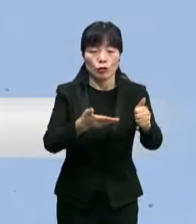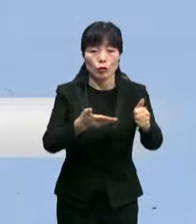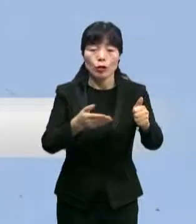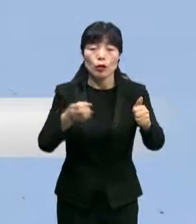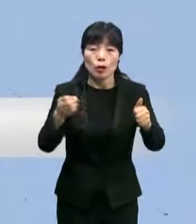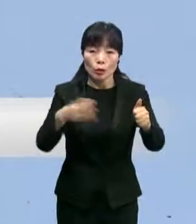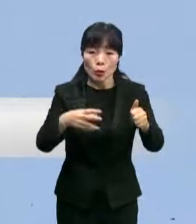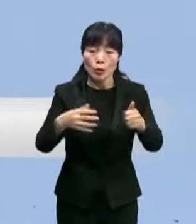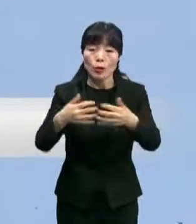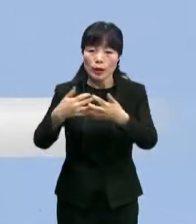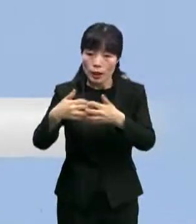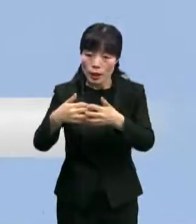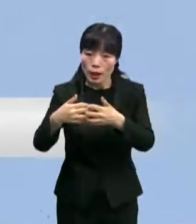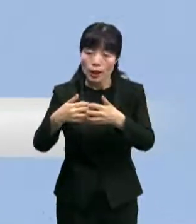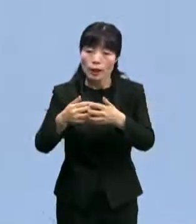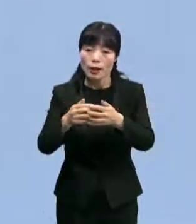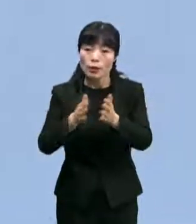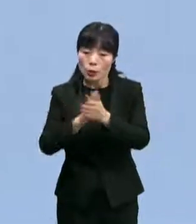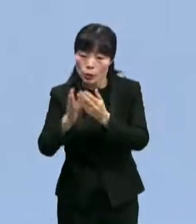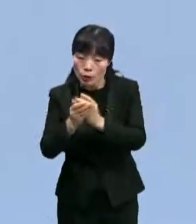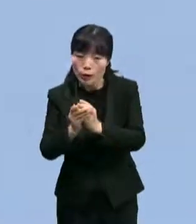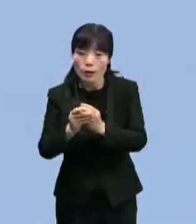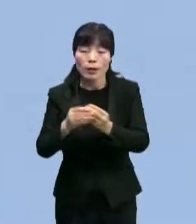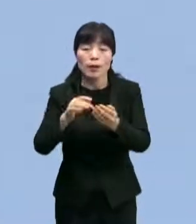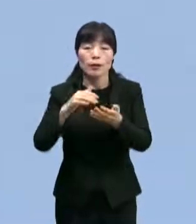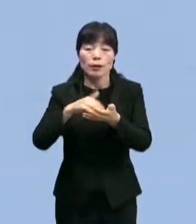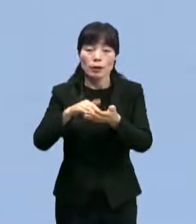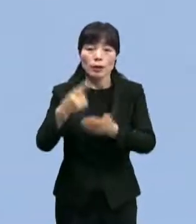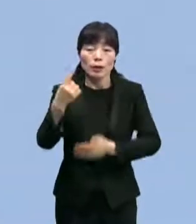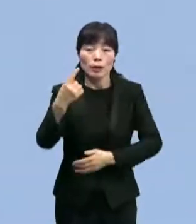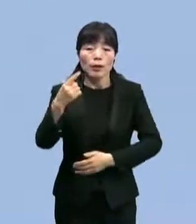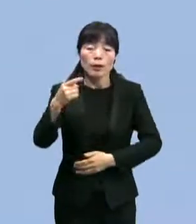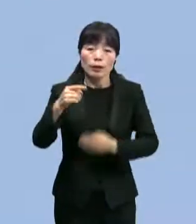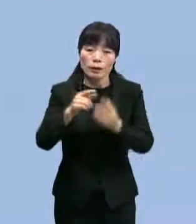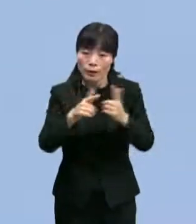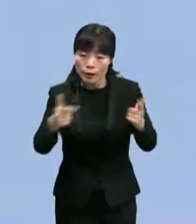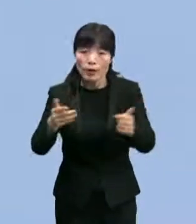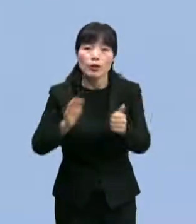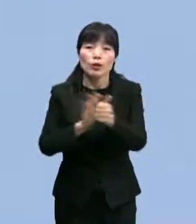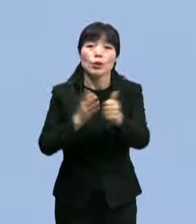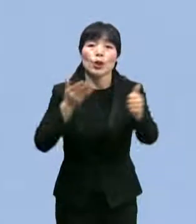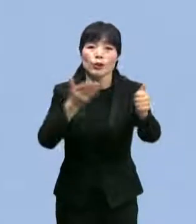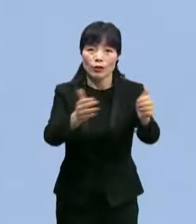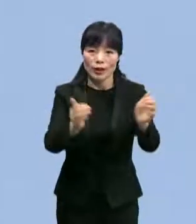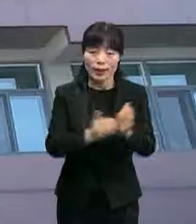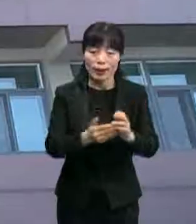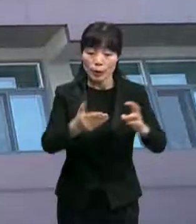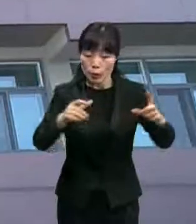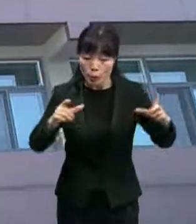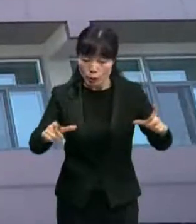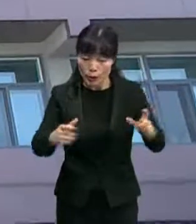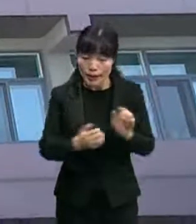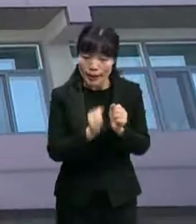손소독제 3,514개를 배부했습니다. 미추홀구는 향후에도 코로나19 감염 예방을 위해